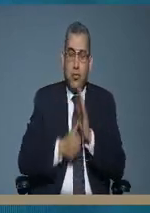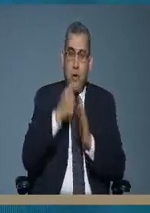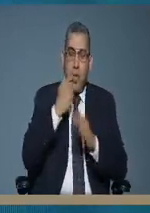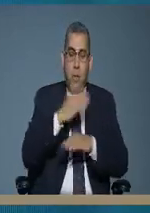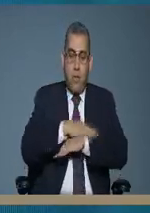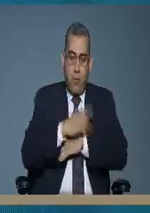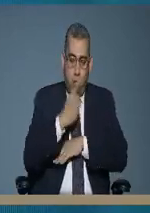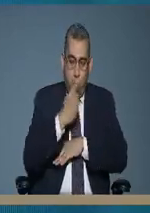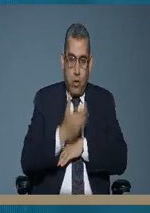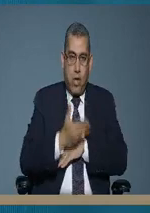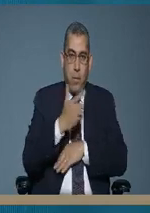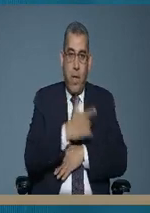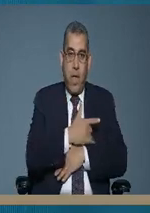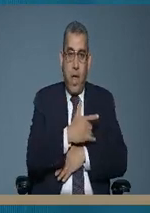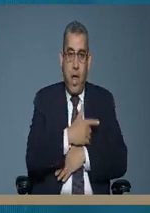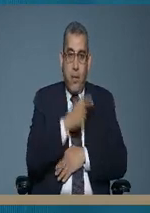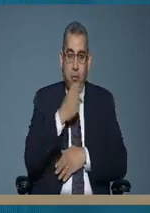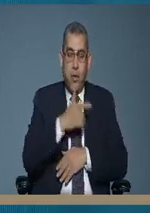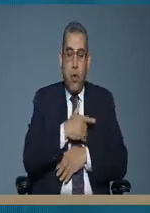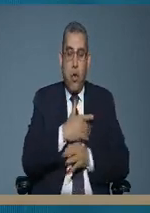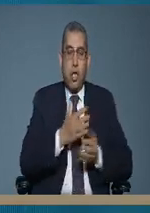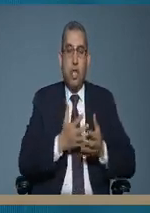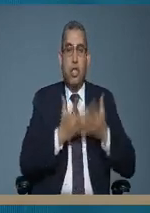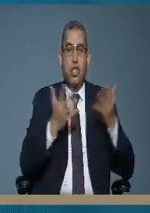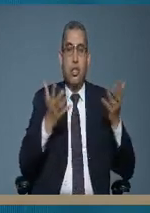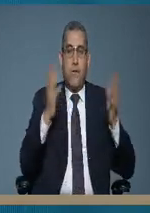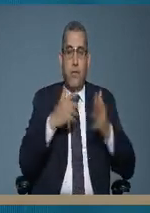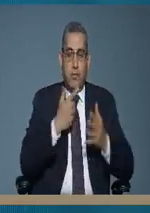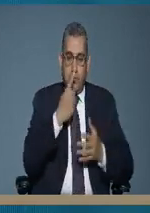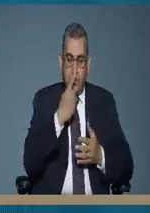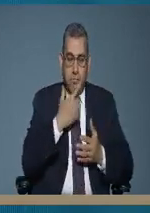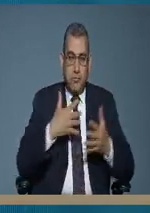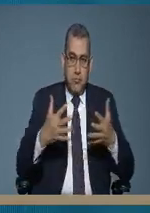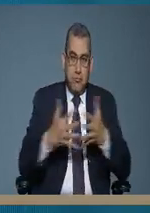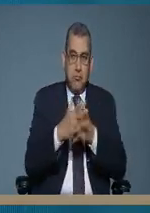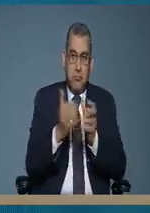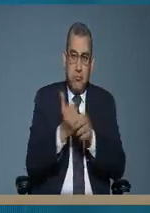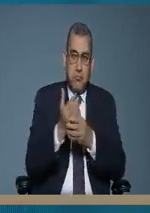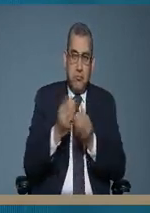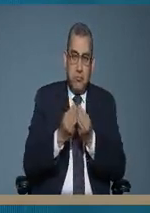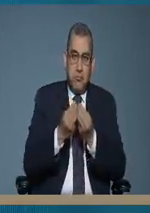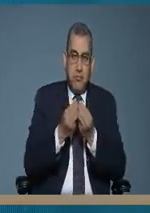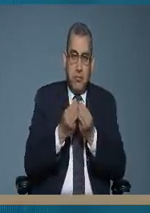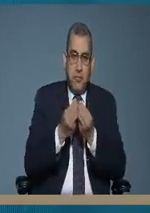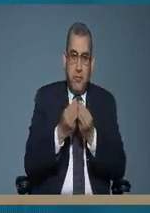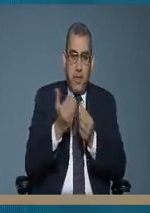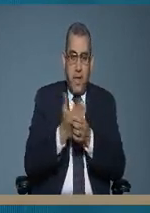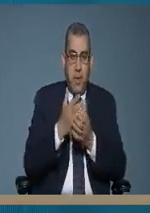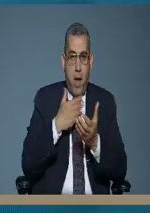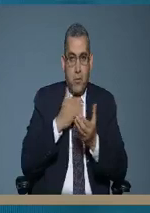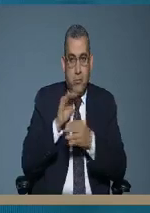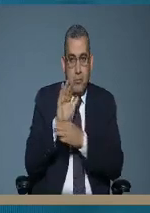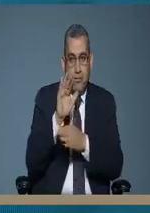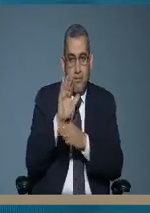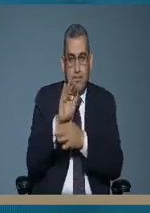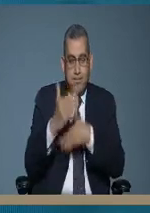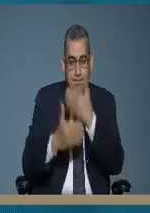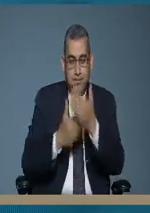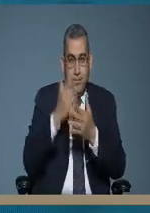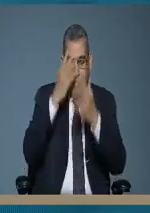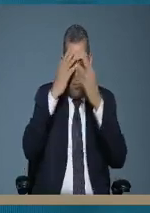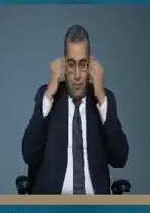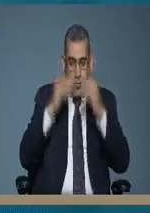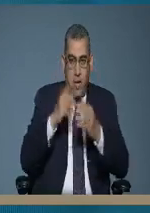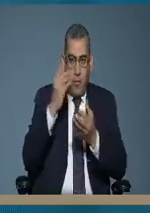وجعل قلوبنا مليانه بالرضا بشركاء حياتنا عشان نغذيها بمنه ما